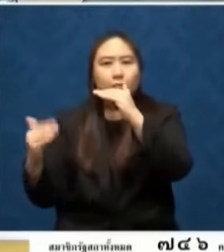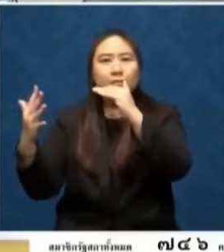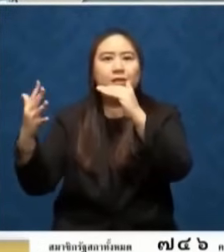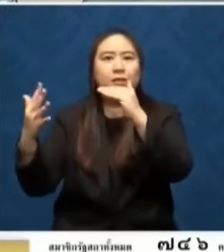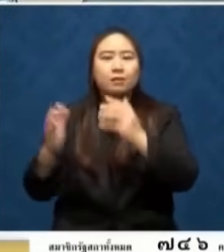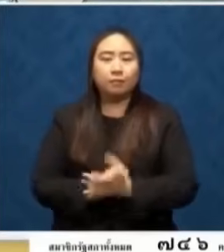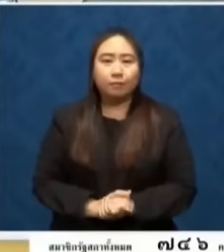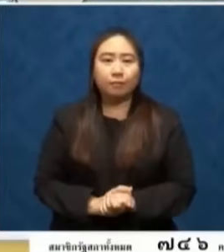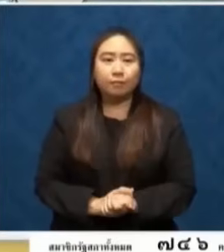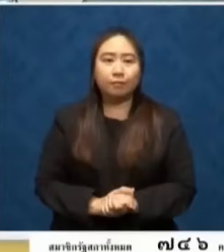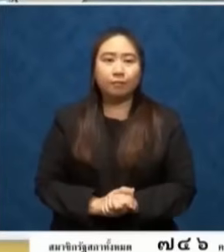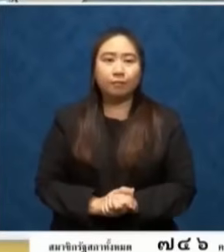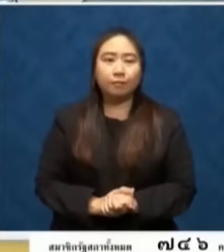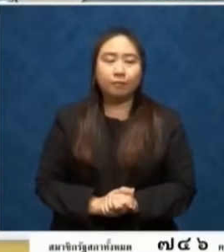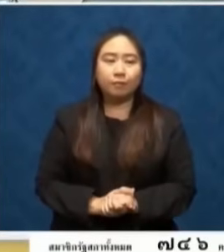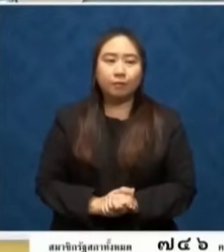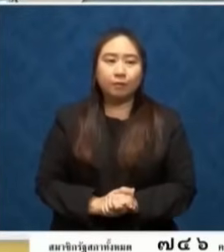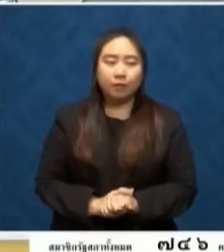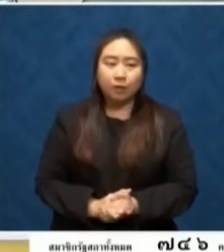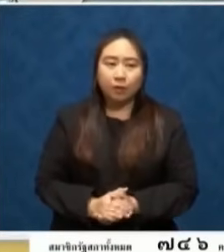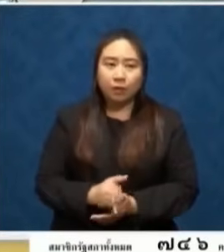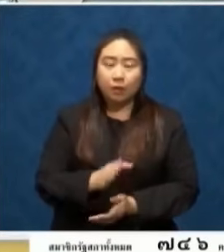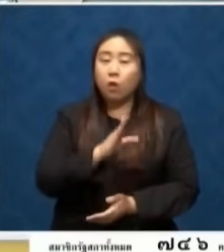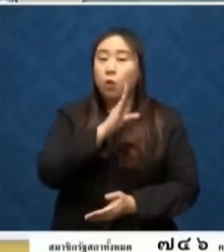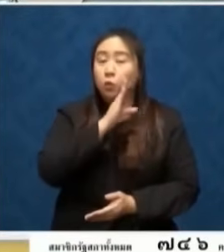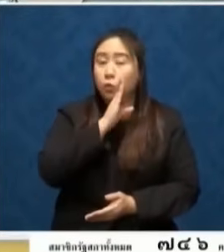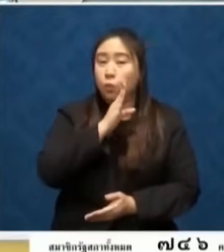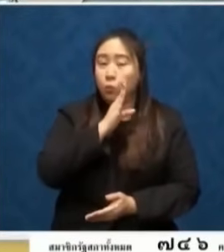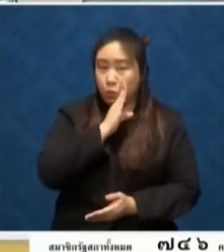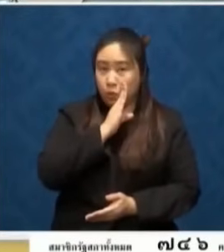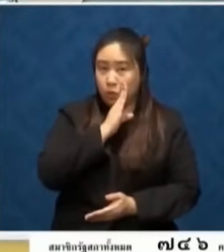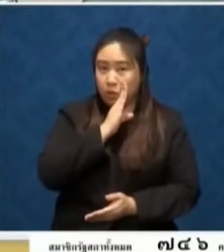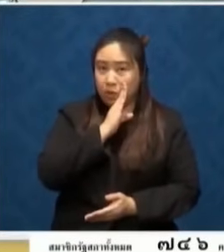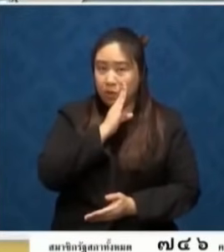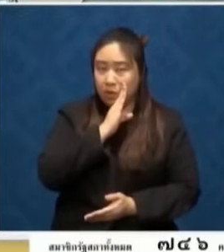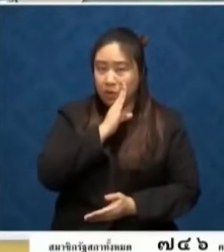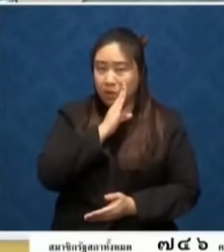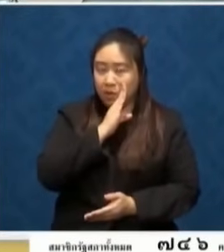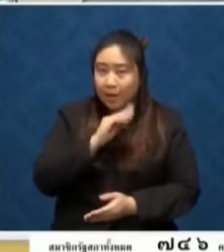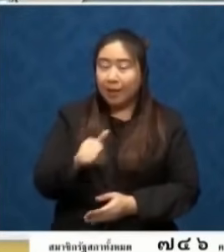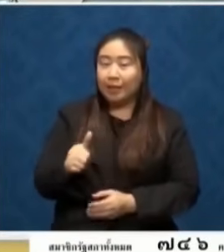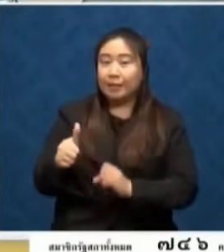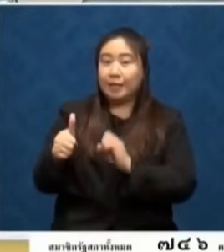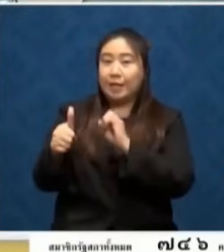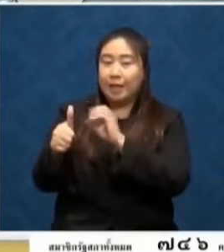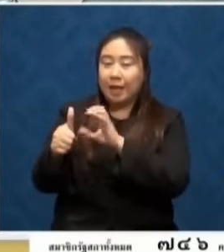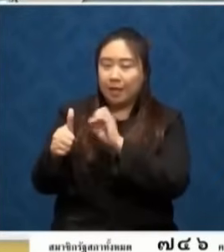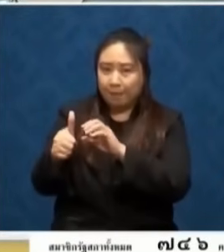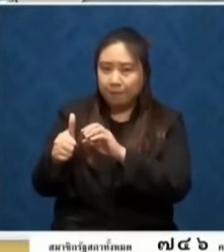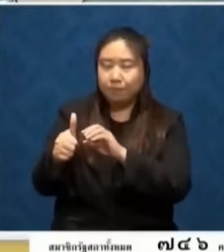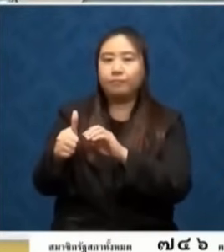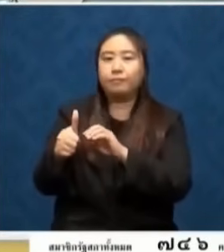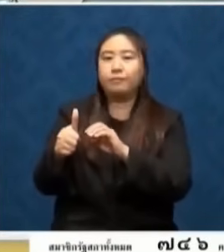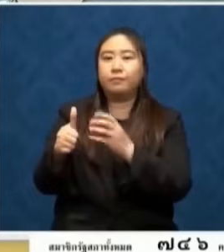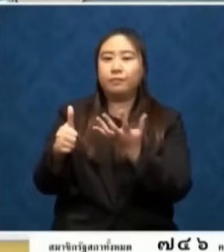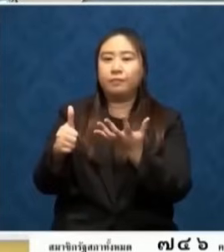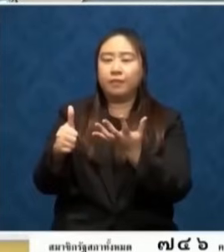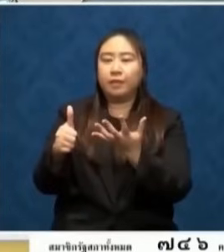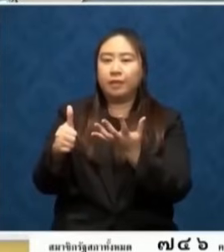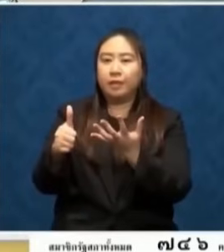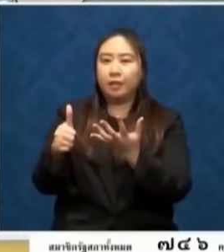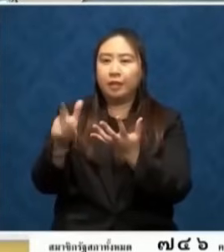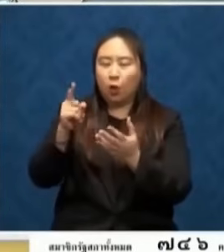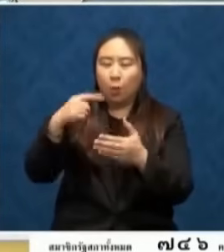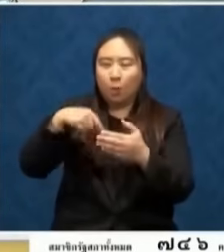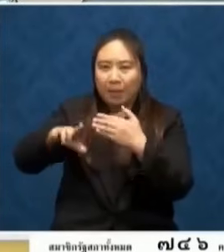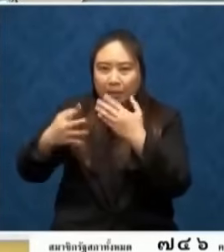ถ้าจะส่วนไหนแนะก็อย่าไปล้ำเส้นก็คืออย่าไปติดคุกอย่าต้องหนีออ